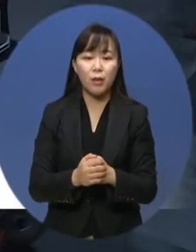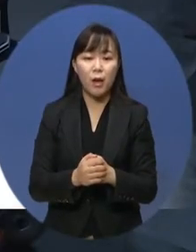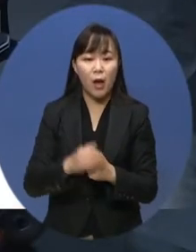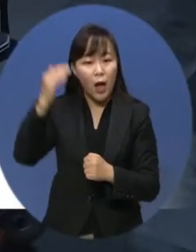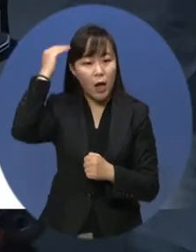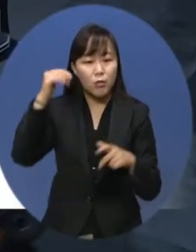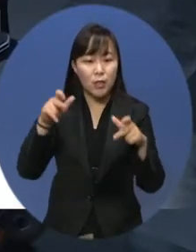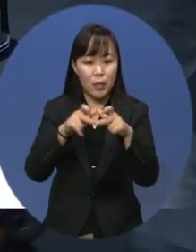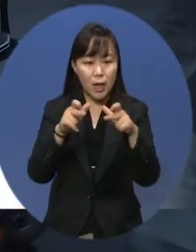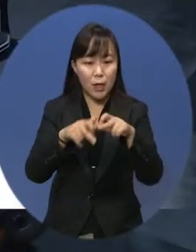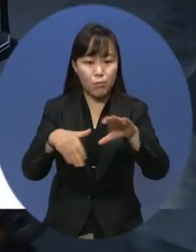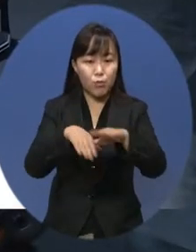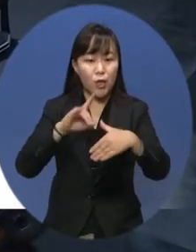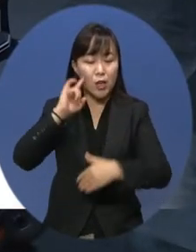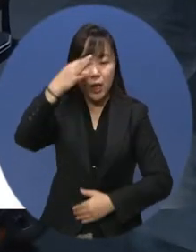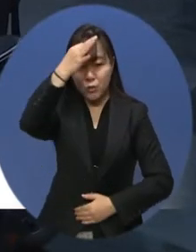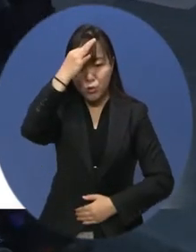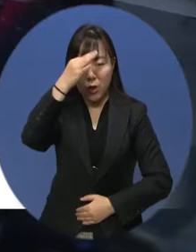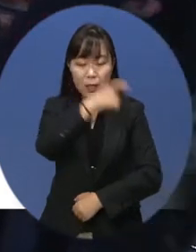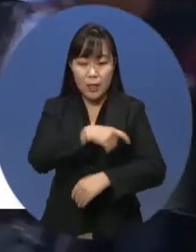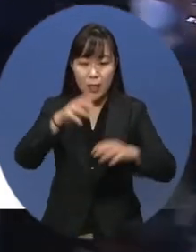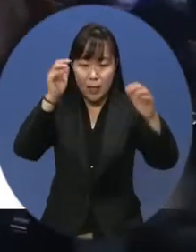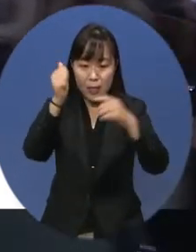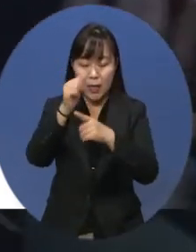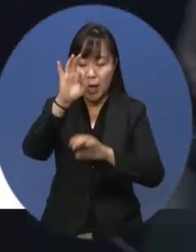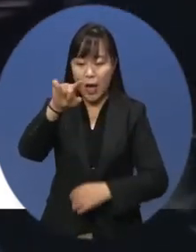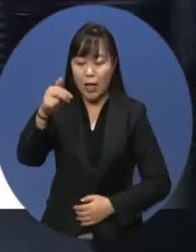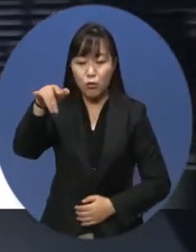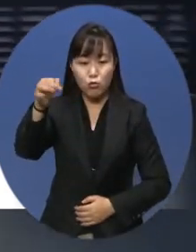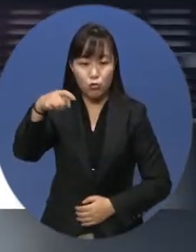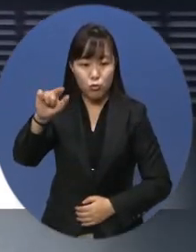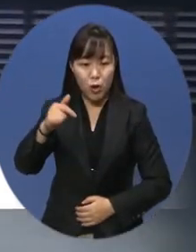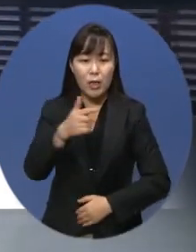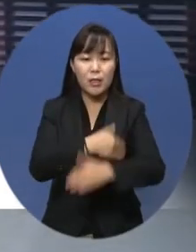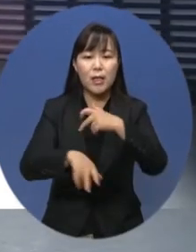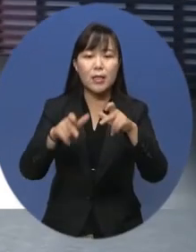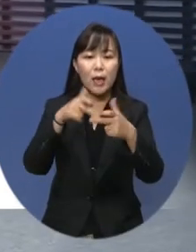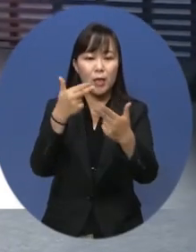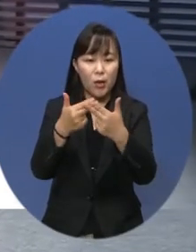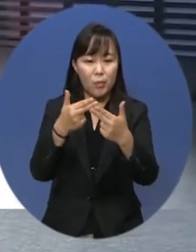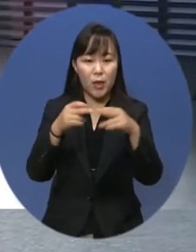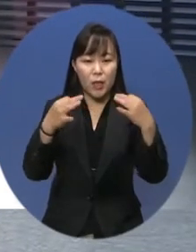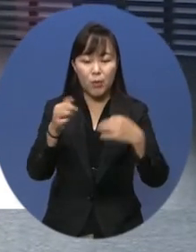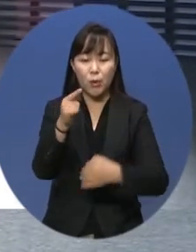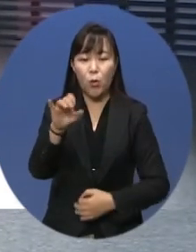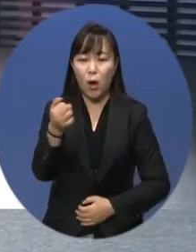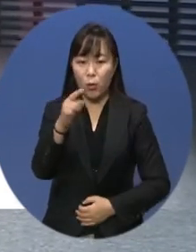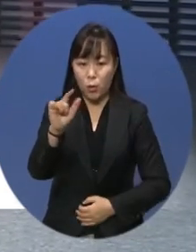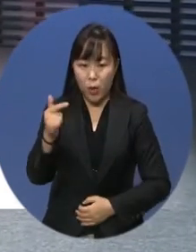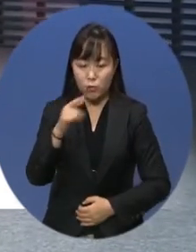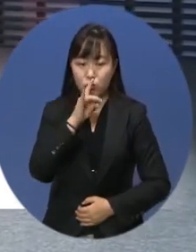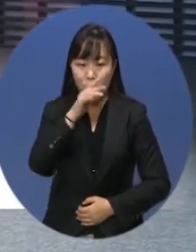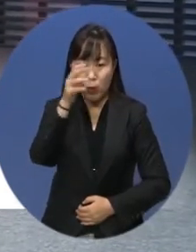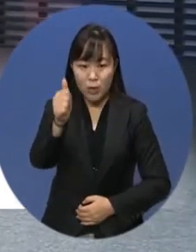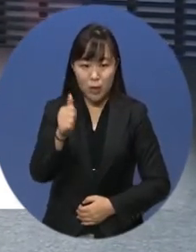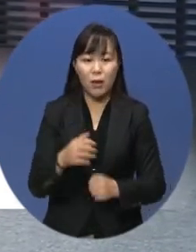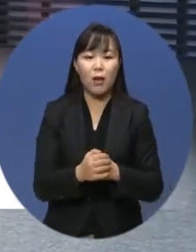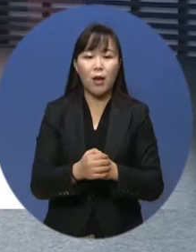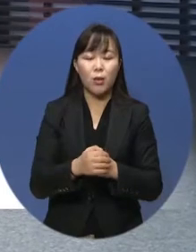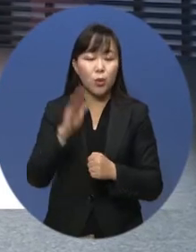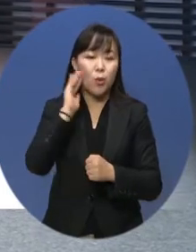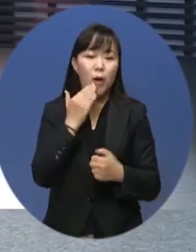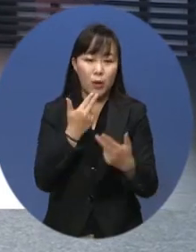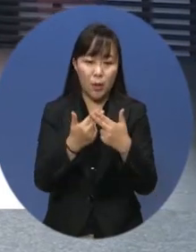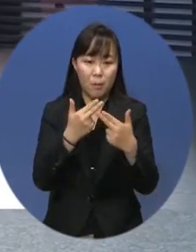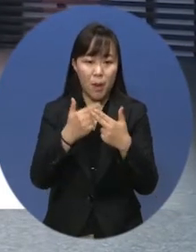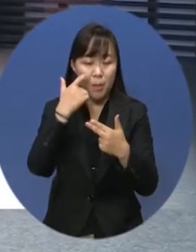자문위원으로는 한국장애인문화예술원 안종원 이사장, 한국지체장애인협회 김광환 중앙회장,